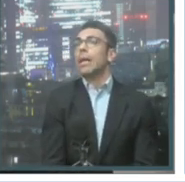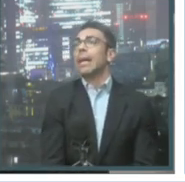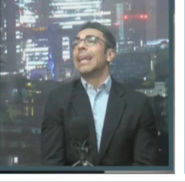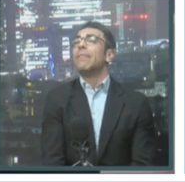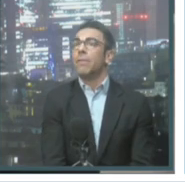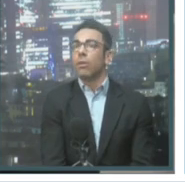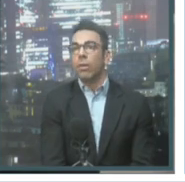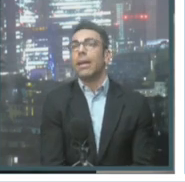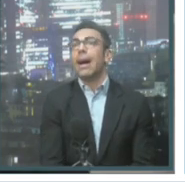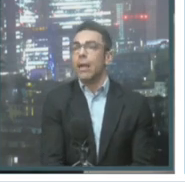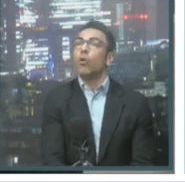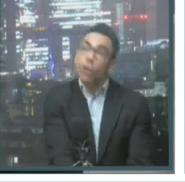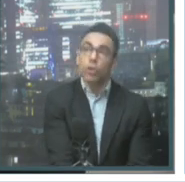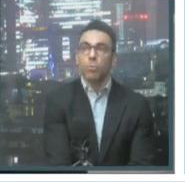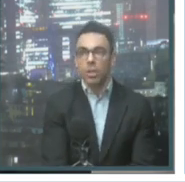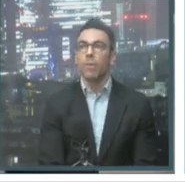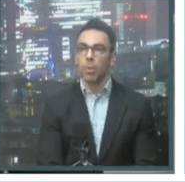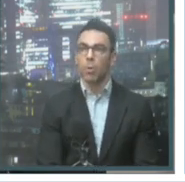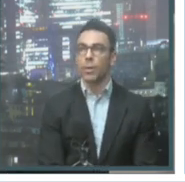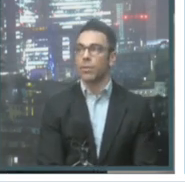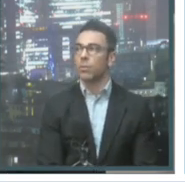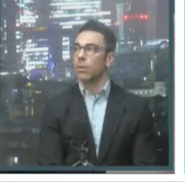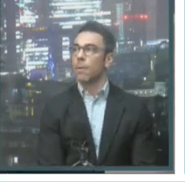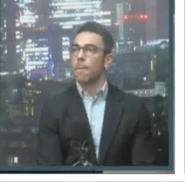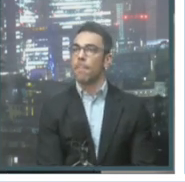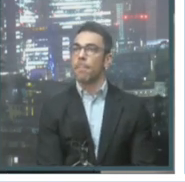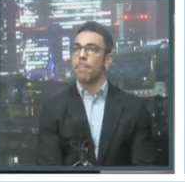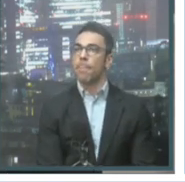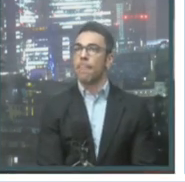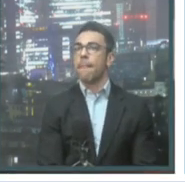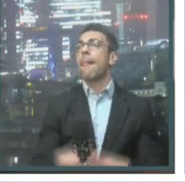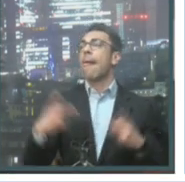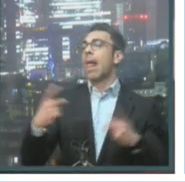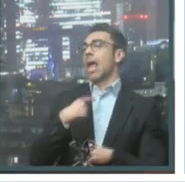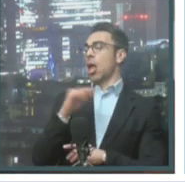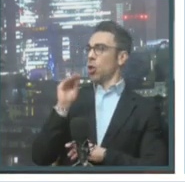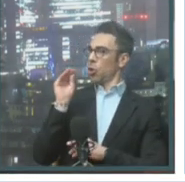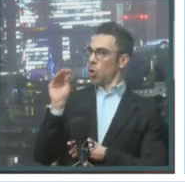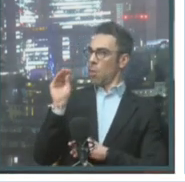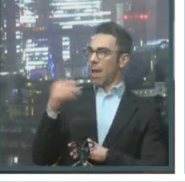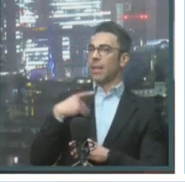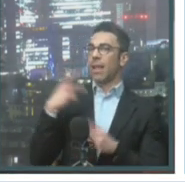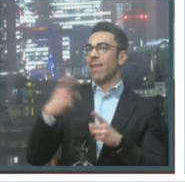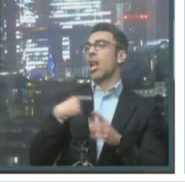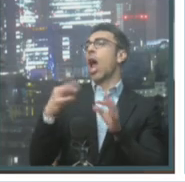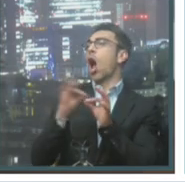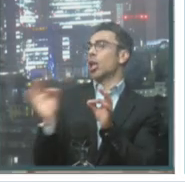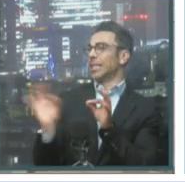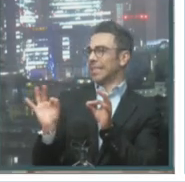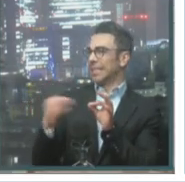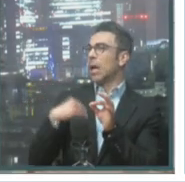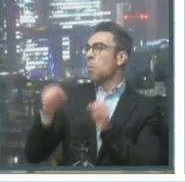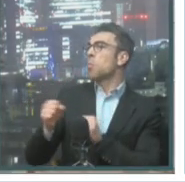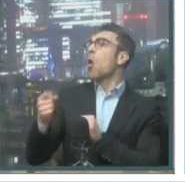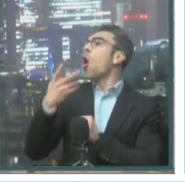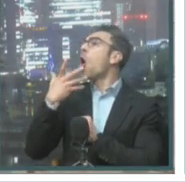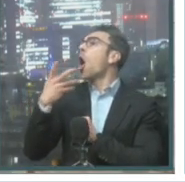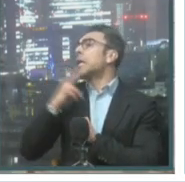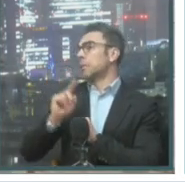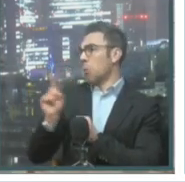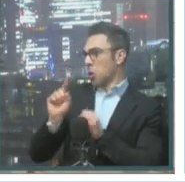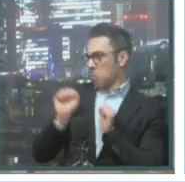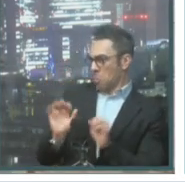proprio la difficoltà e lo il nostro obiettivo è proprio questo allora faccio una domanda annunciano ceramista accordo prima quindi potete anche non rispondermi